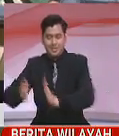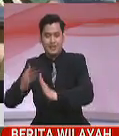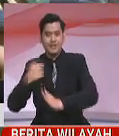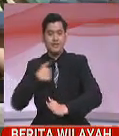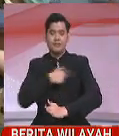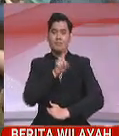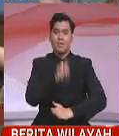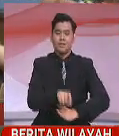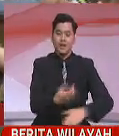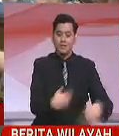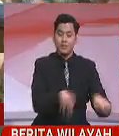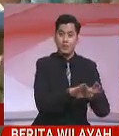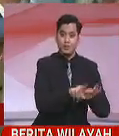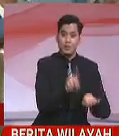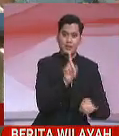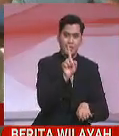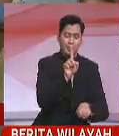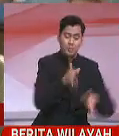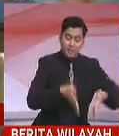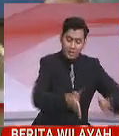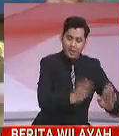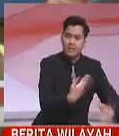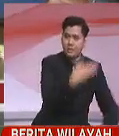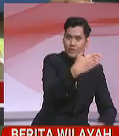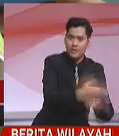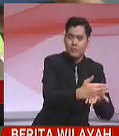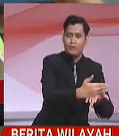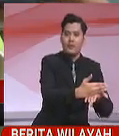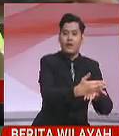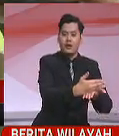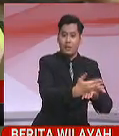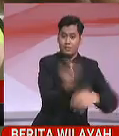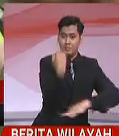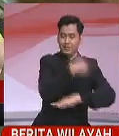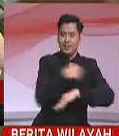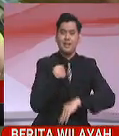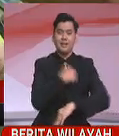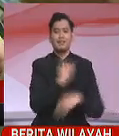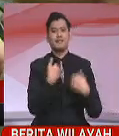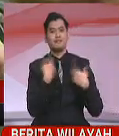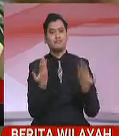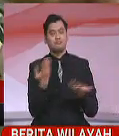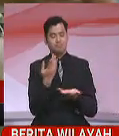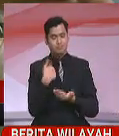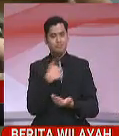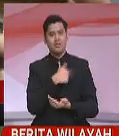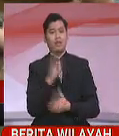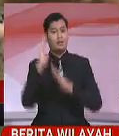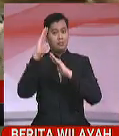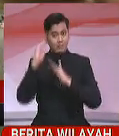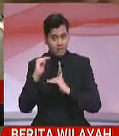yang Anda tengok hari ini telah dimulakan sebahagiannya dan kita berharap supaya